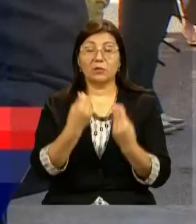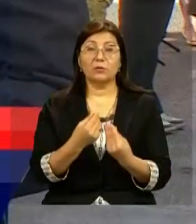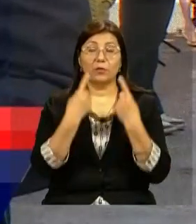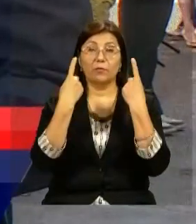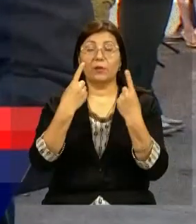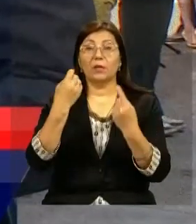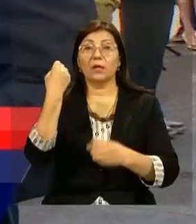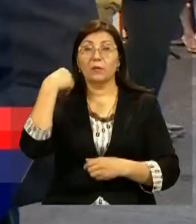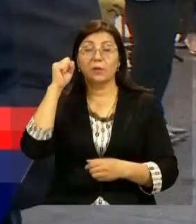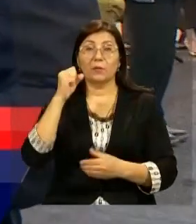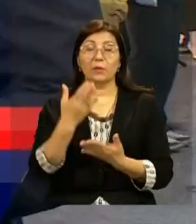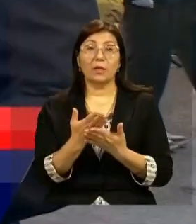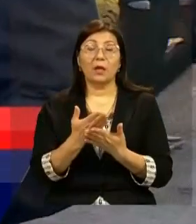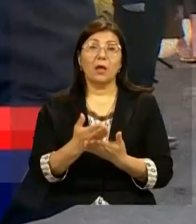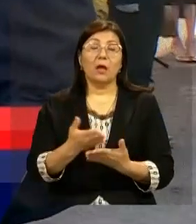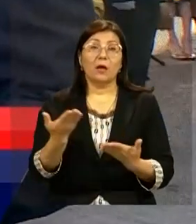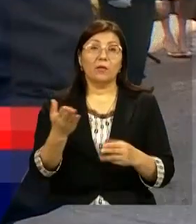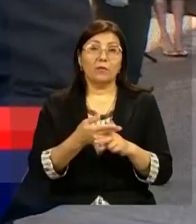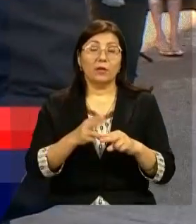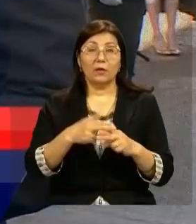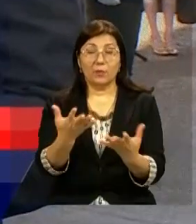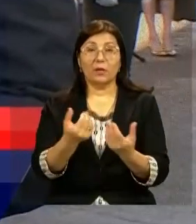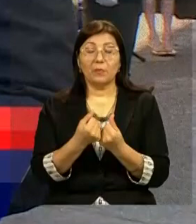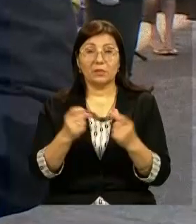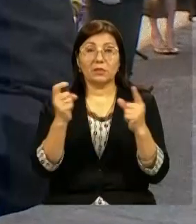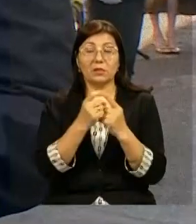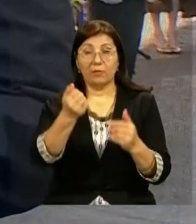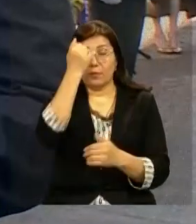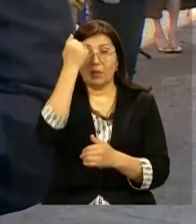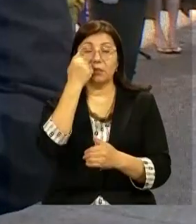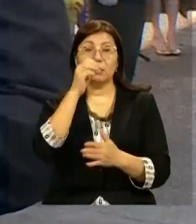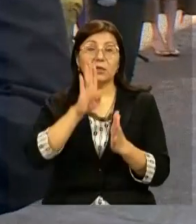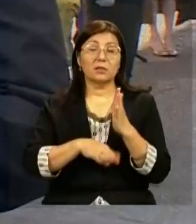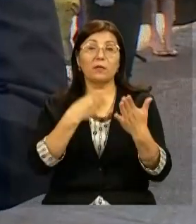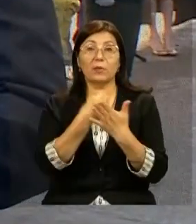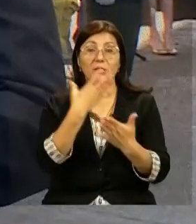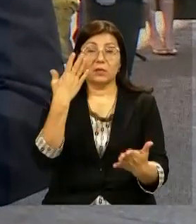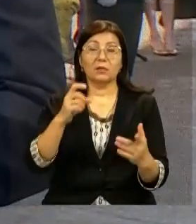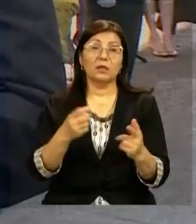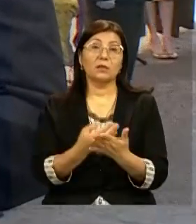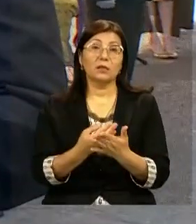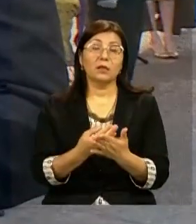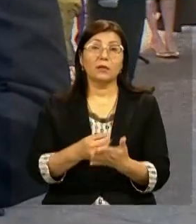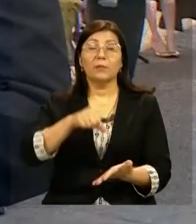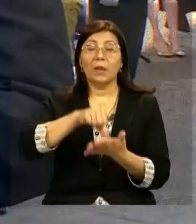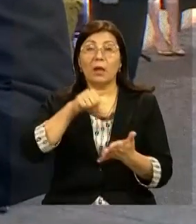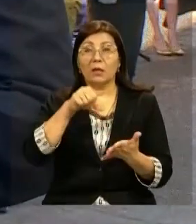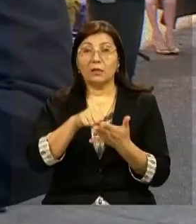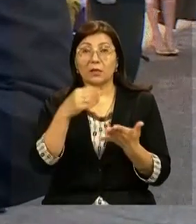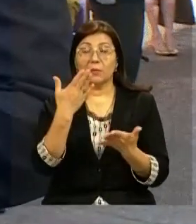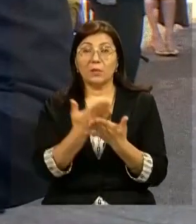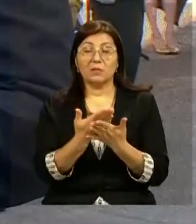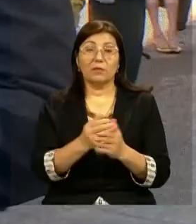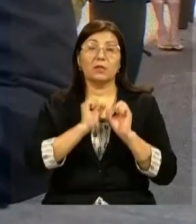Победы. Примите искренние слова благодарности за ваш бесценный вклад в дело защиты нашей Родины.